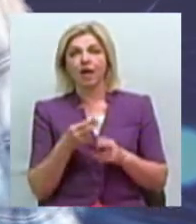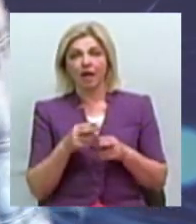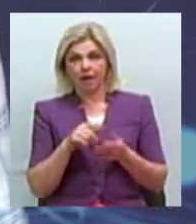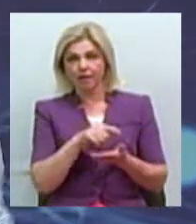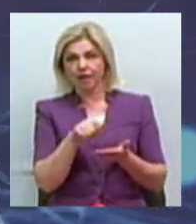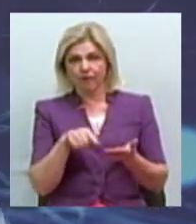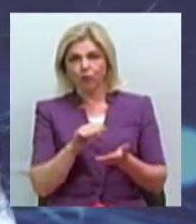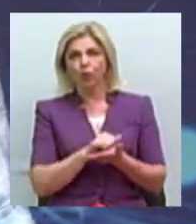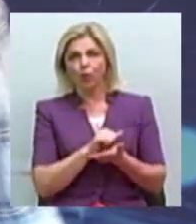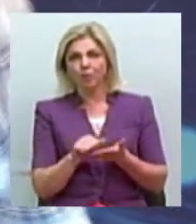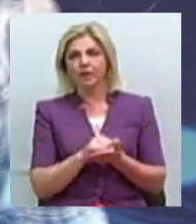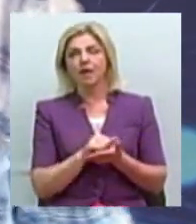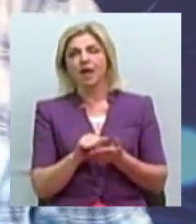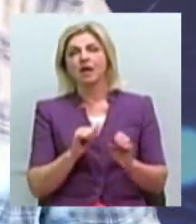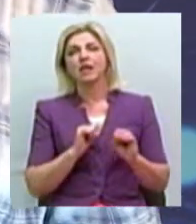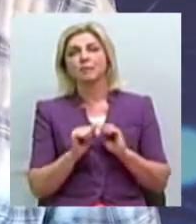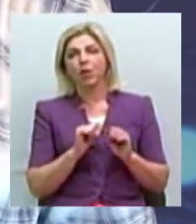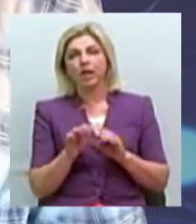документов распорядительных через